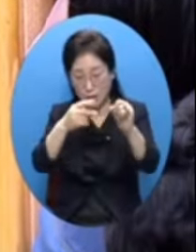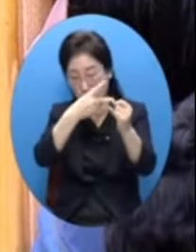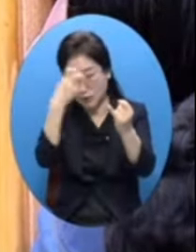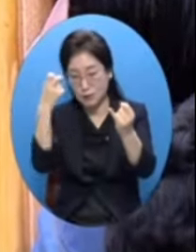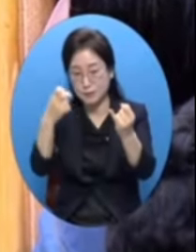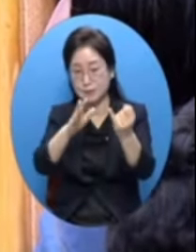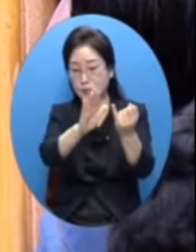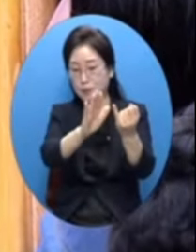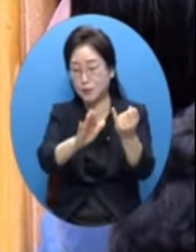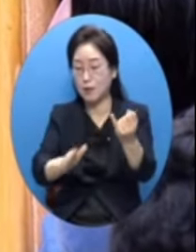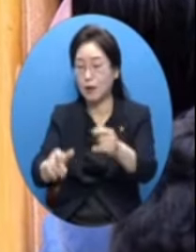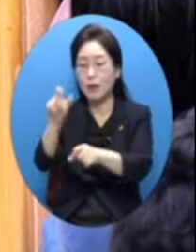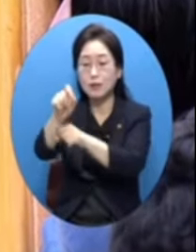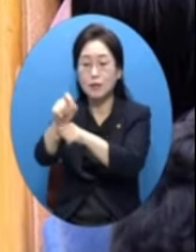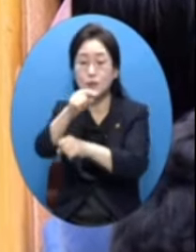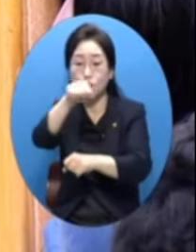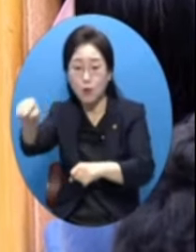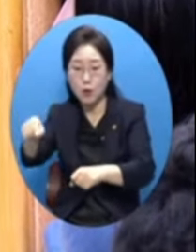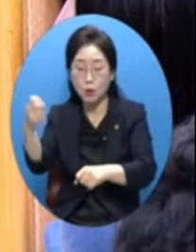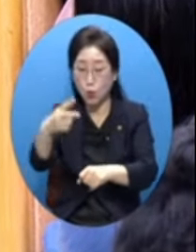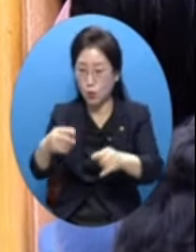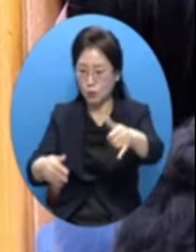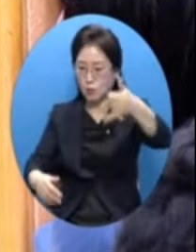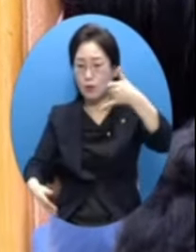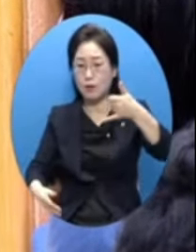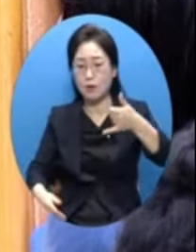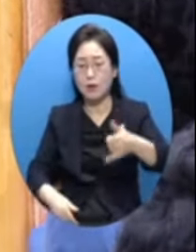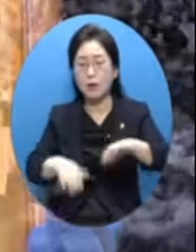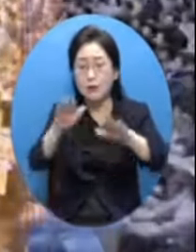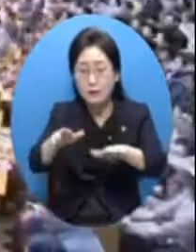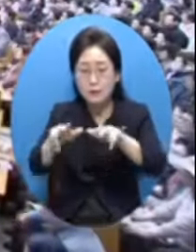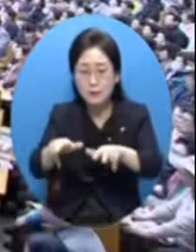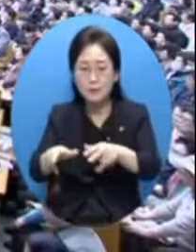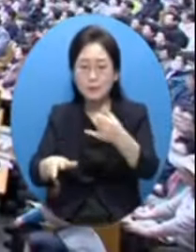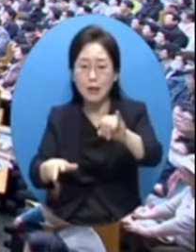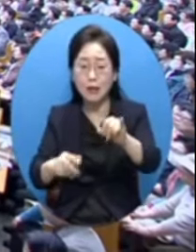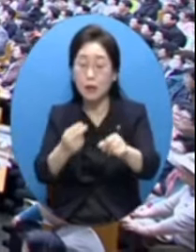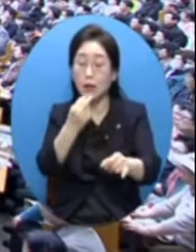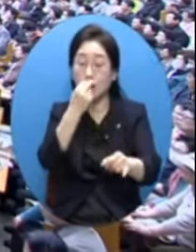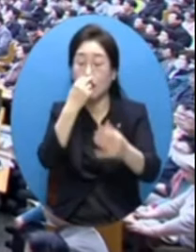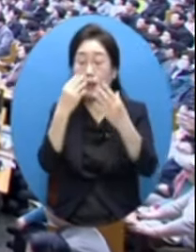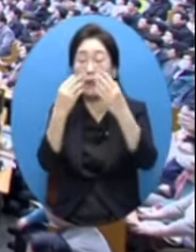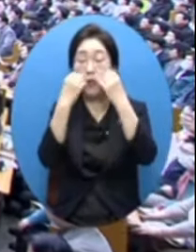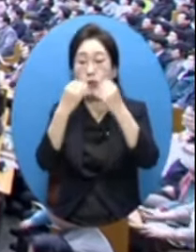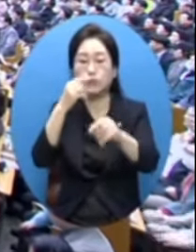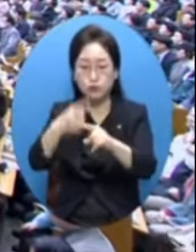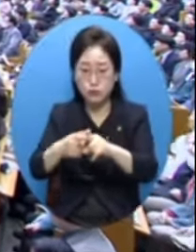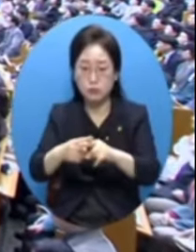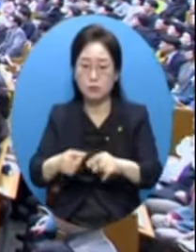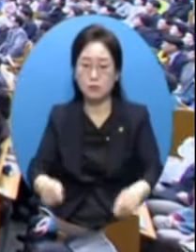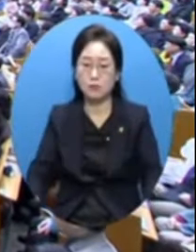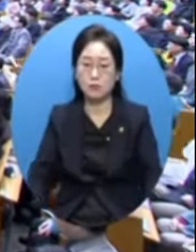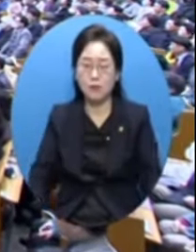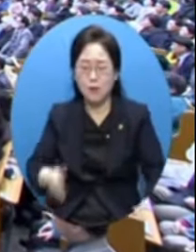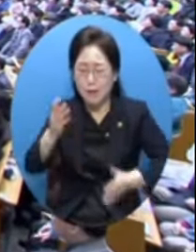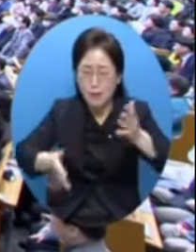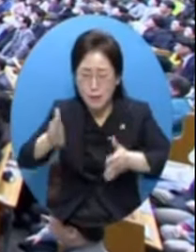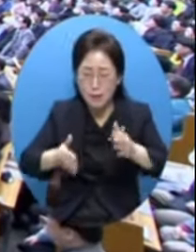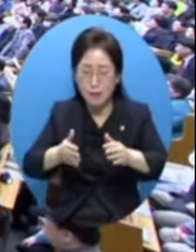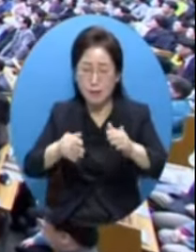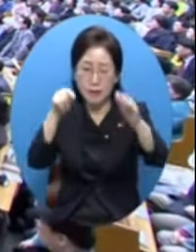그래서 사무실에 나오는 순간 다시 또 전화가 왔습니다. 지금 딸이 숨을 거두고 있다고 하는 것입니다. 그래서 병원에